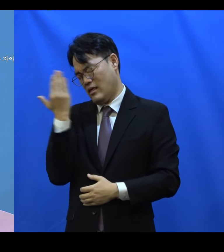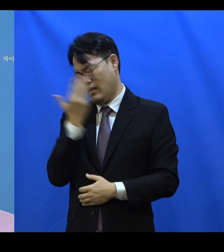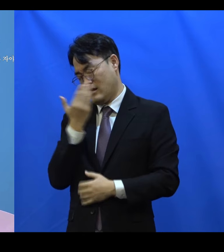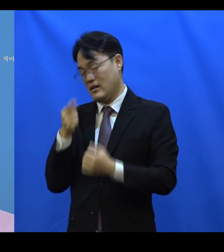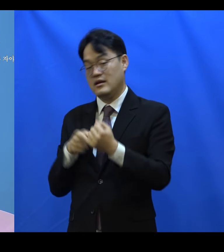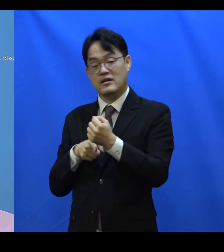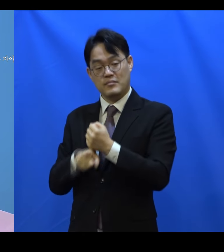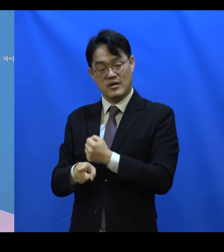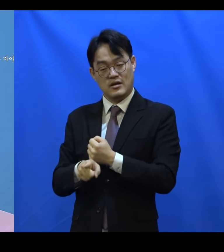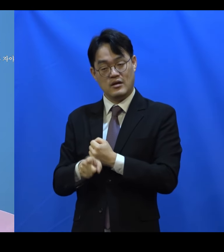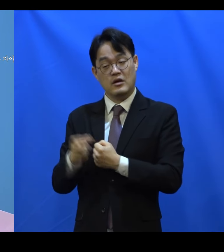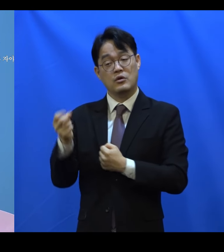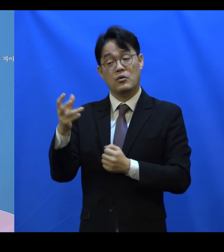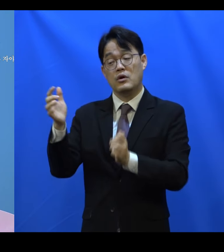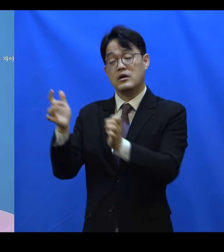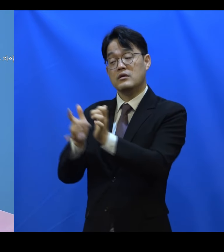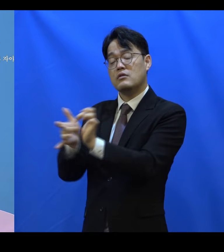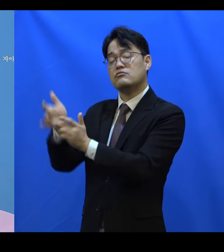되시는다.